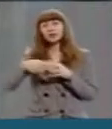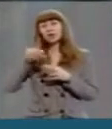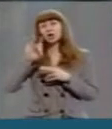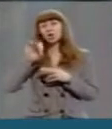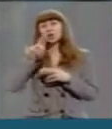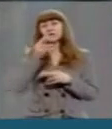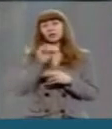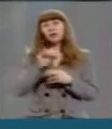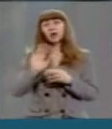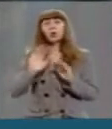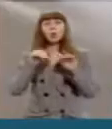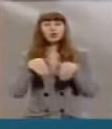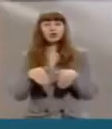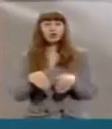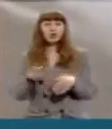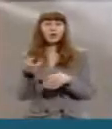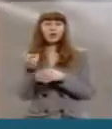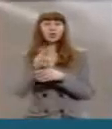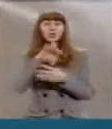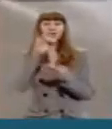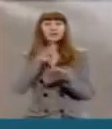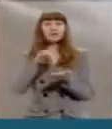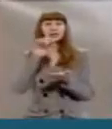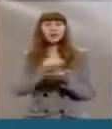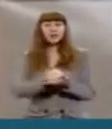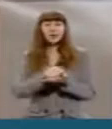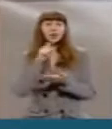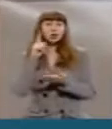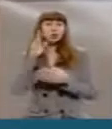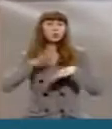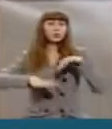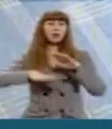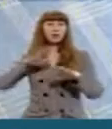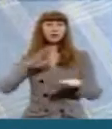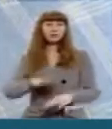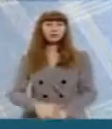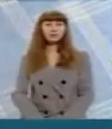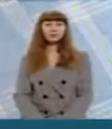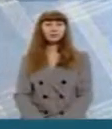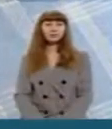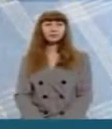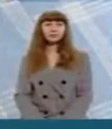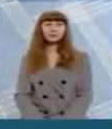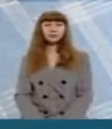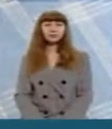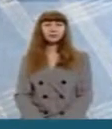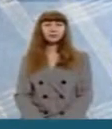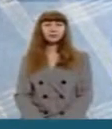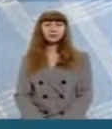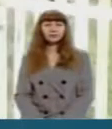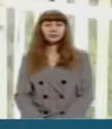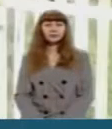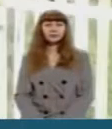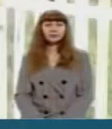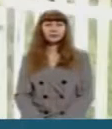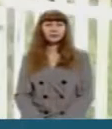келген. Қазіргі күні әкім болып қызмет атқарады. Жылдан астам уақыт аудан тұрғыны аталған ол бүгінгі таңда мемлекет қызметтің қыр-сырына қанығып